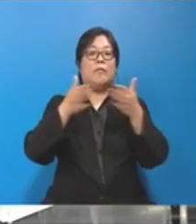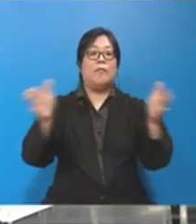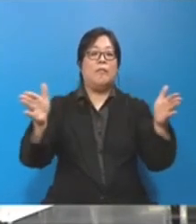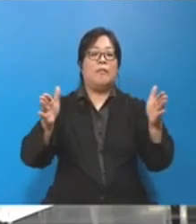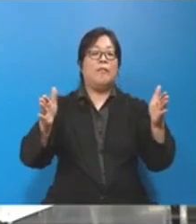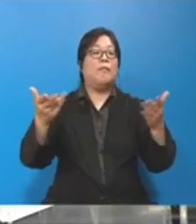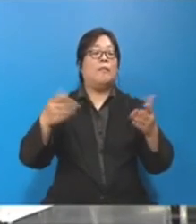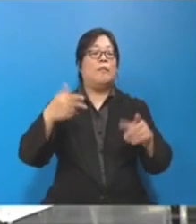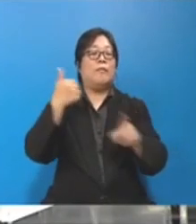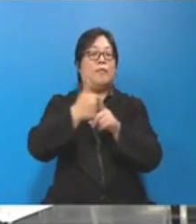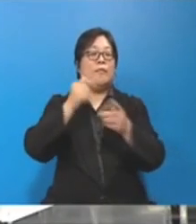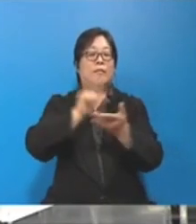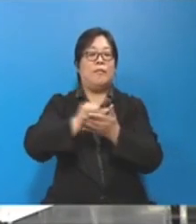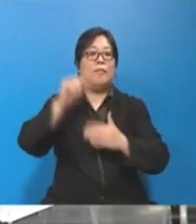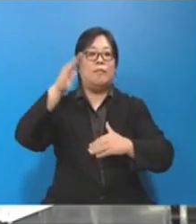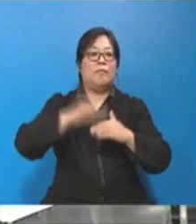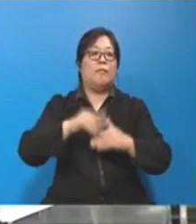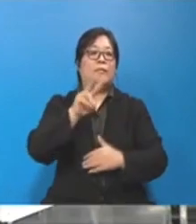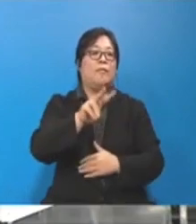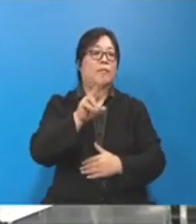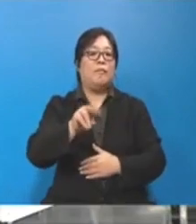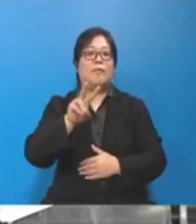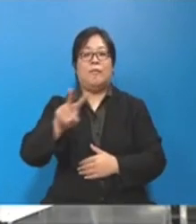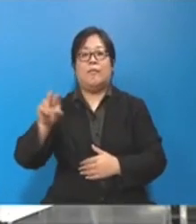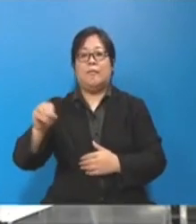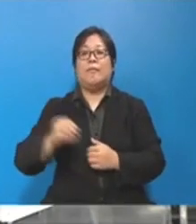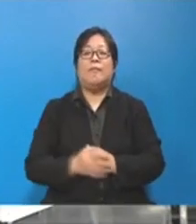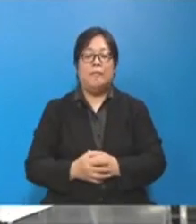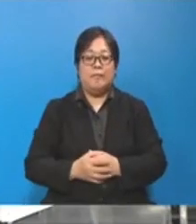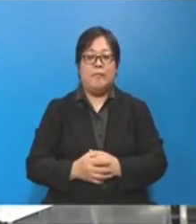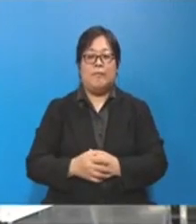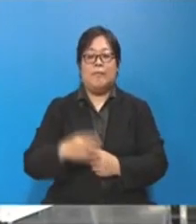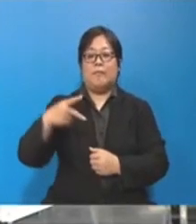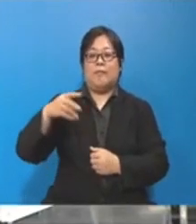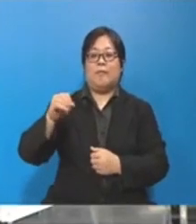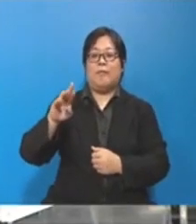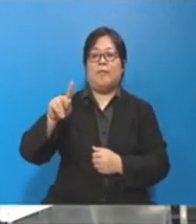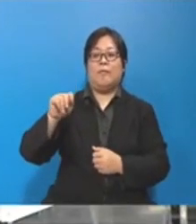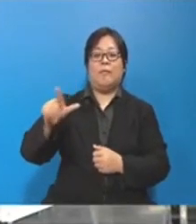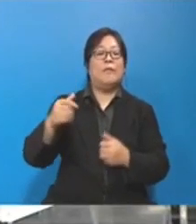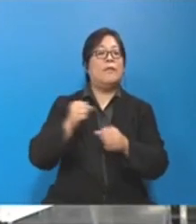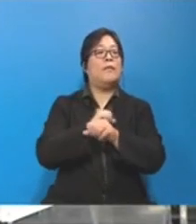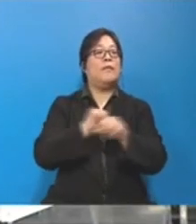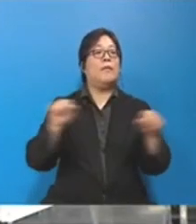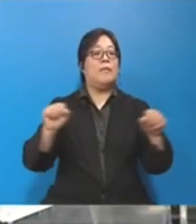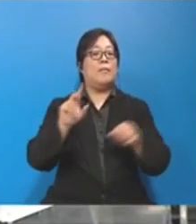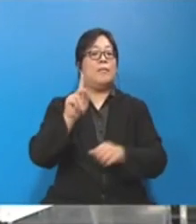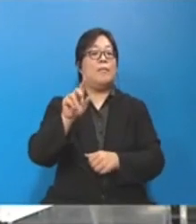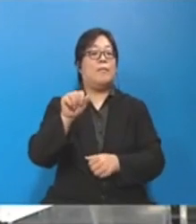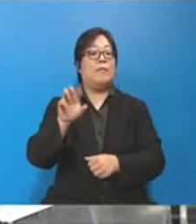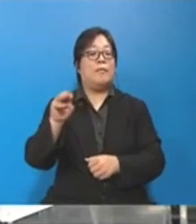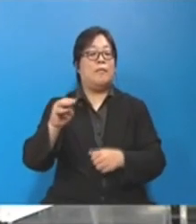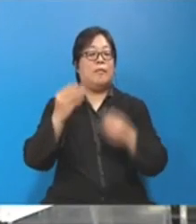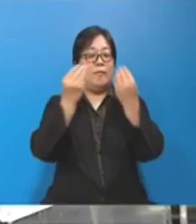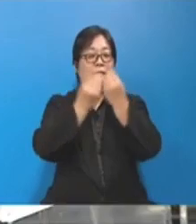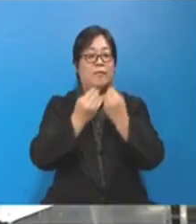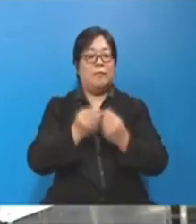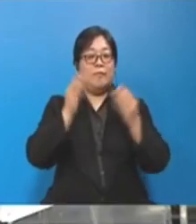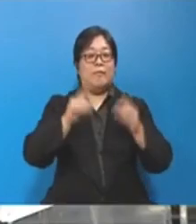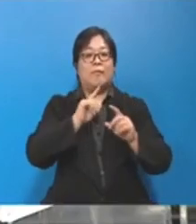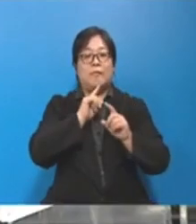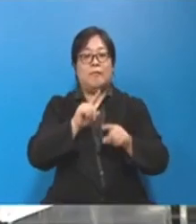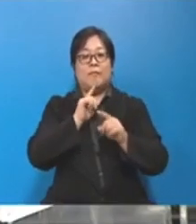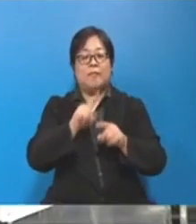perintah gaji minimum 2020 melalui portal yang disediakan oleh Kementerian semua manusia jumlah responden